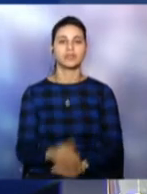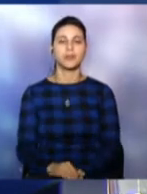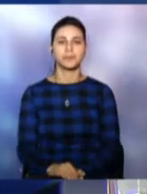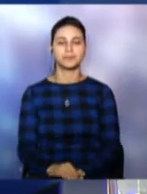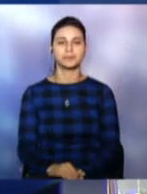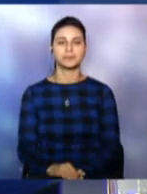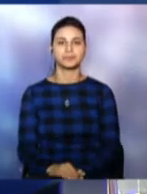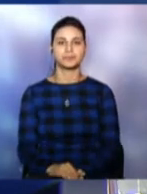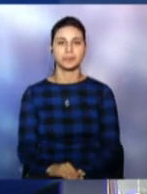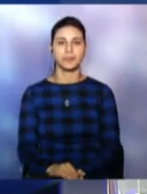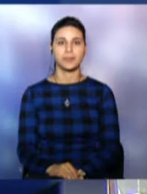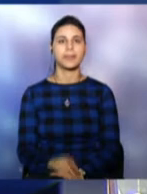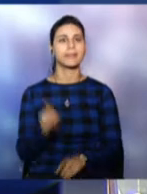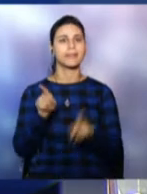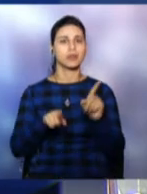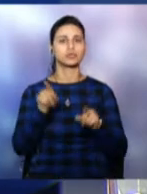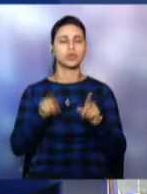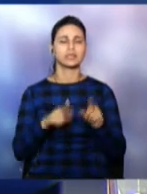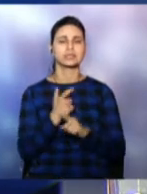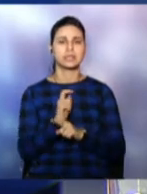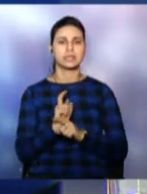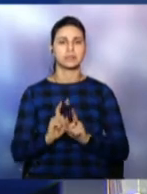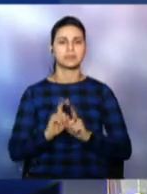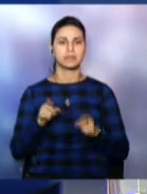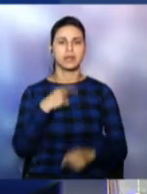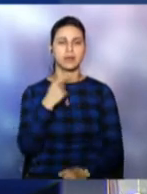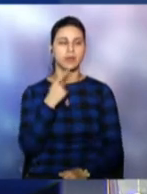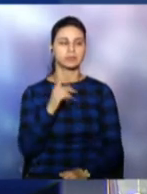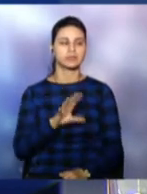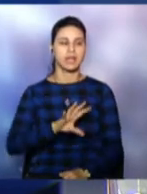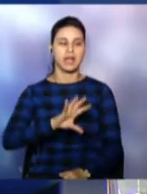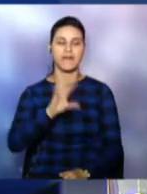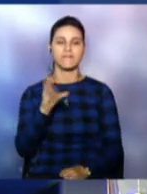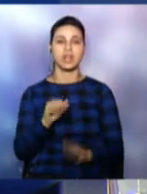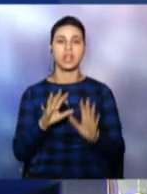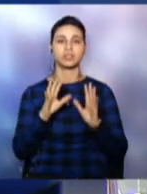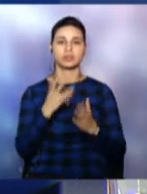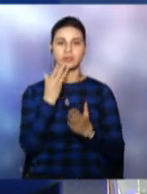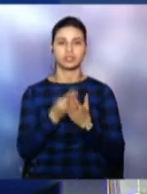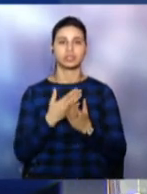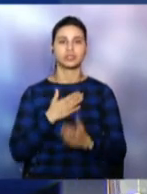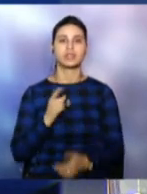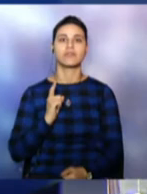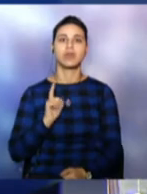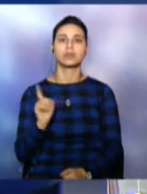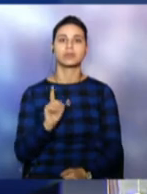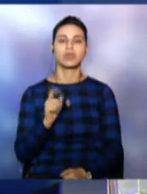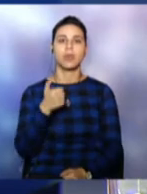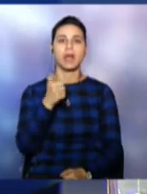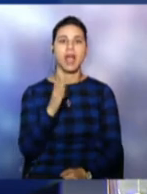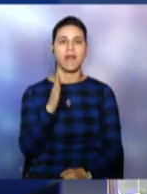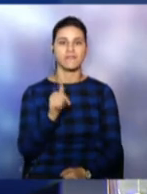მაყურებელთა ნაწილი ძალიან უცნაურ მდგომარეობას აღწერს. ანუ ყველა შემთხვევაში ჩვენ ლოგიკურად ველოდებით, რომ